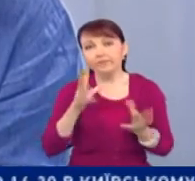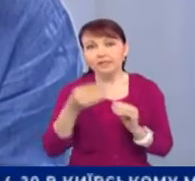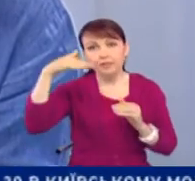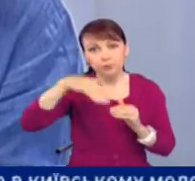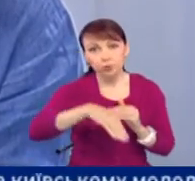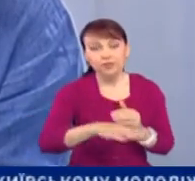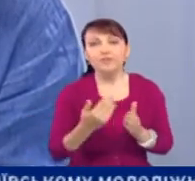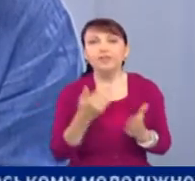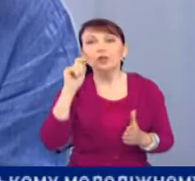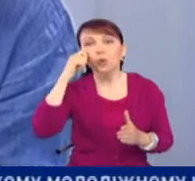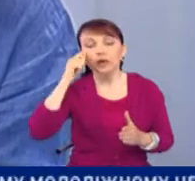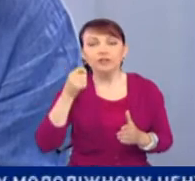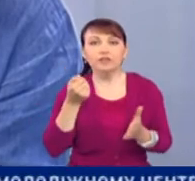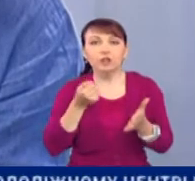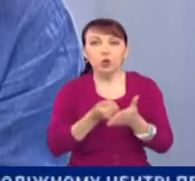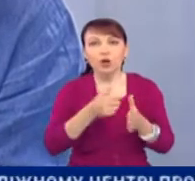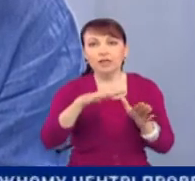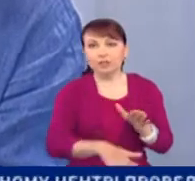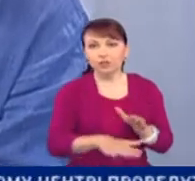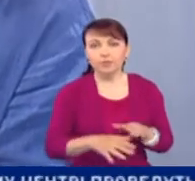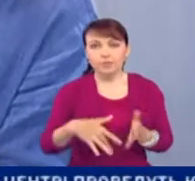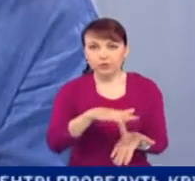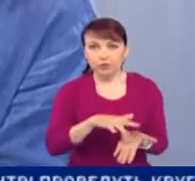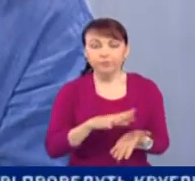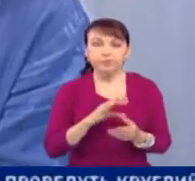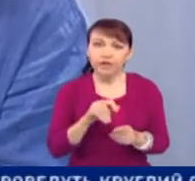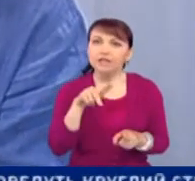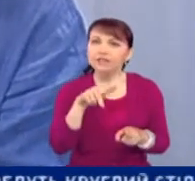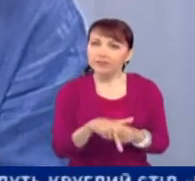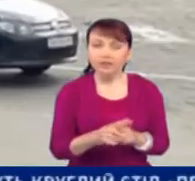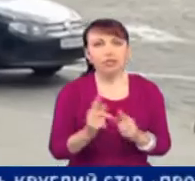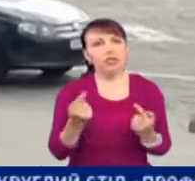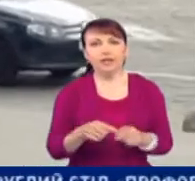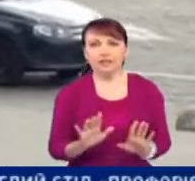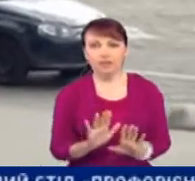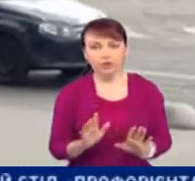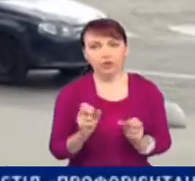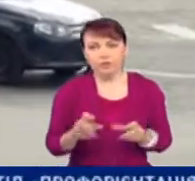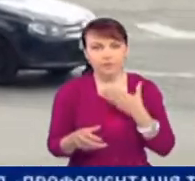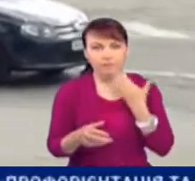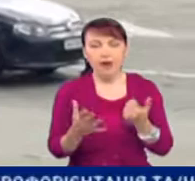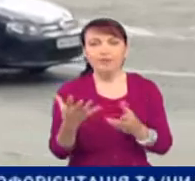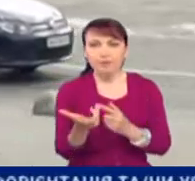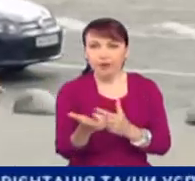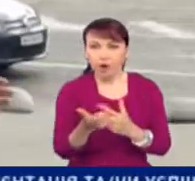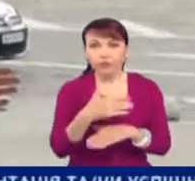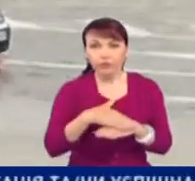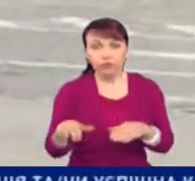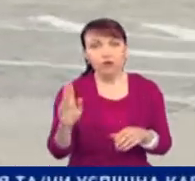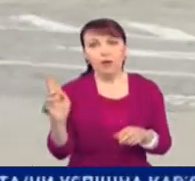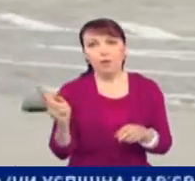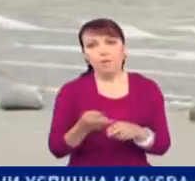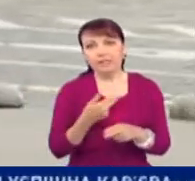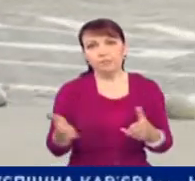від Лук'янівки, які ведуть в нижнє місто. Але завантажується не критично. Майже всі перераховані вулиці стоять і без